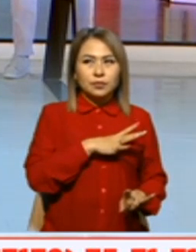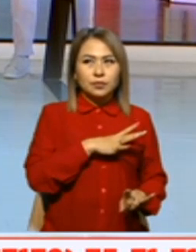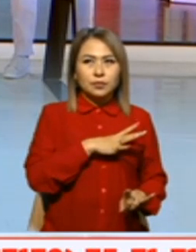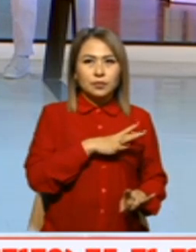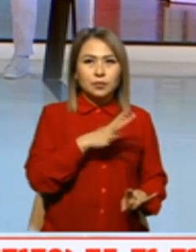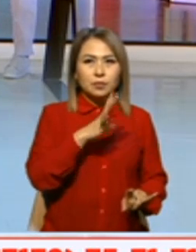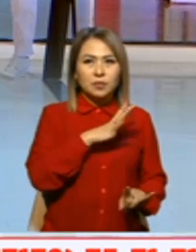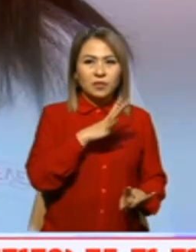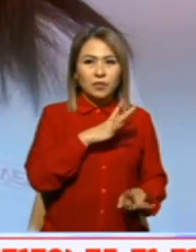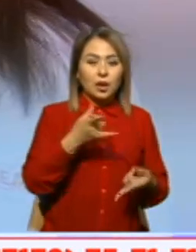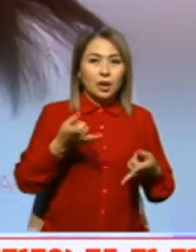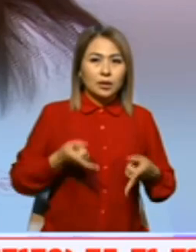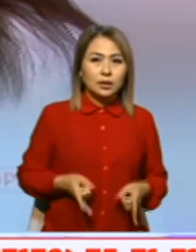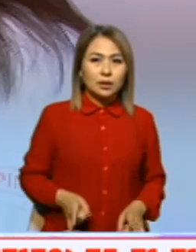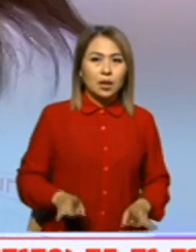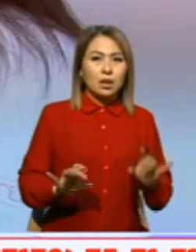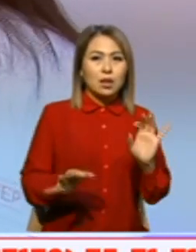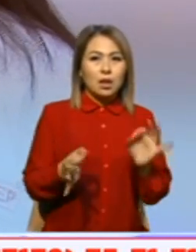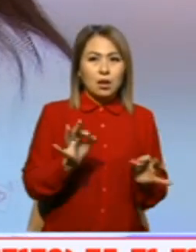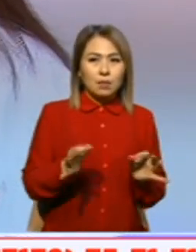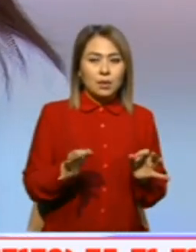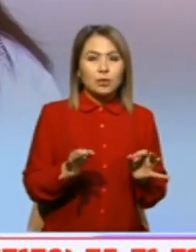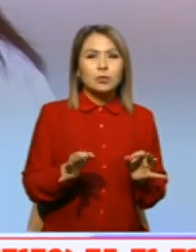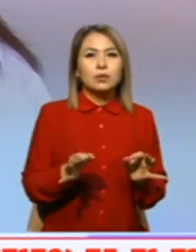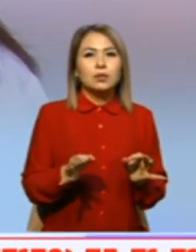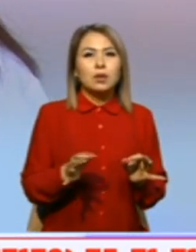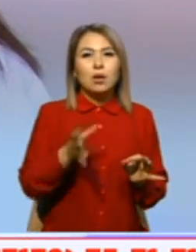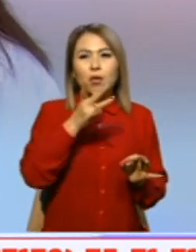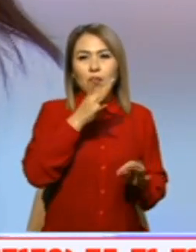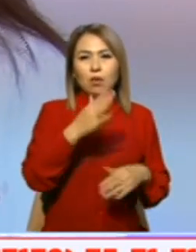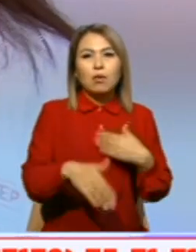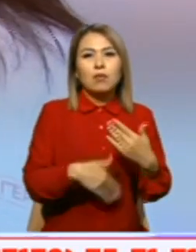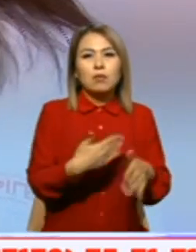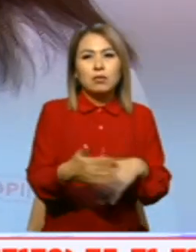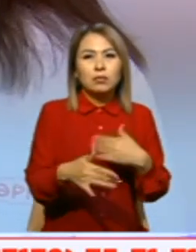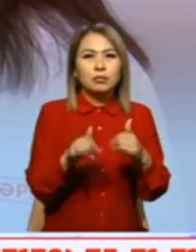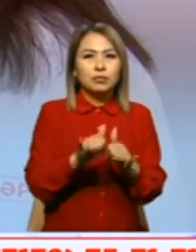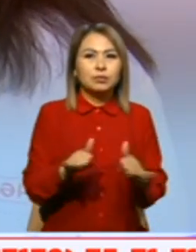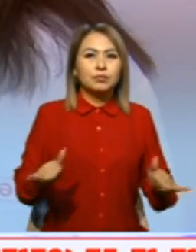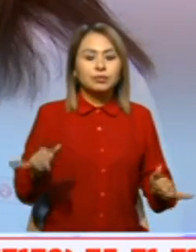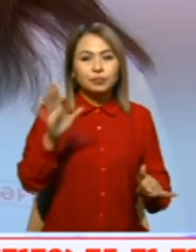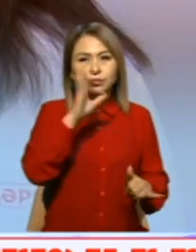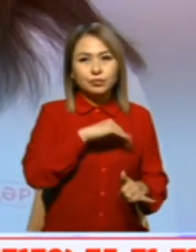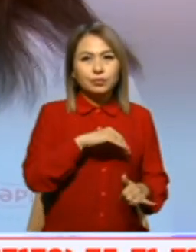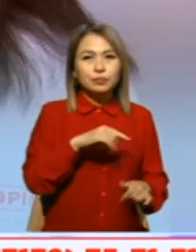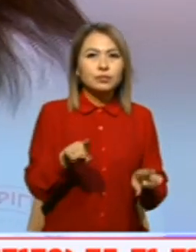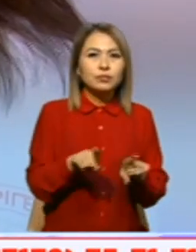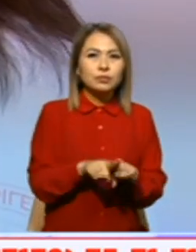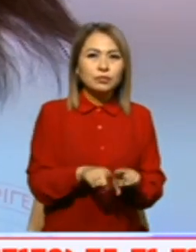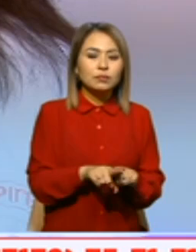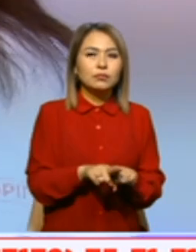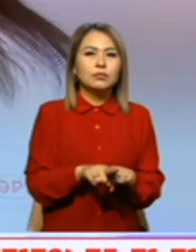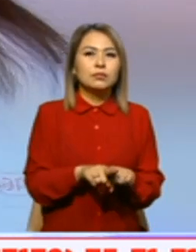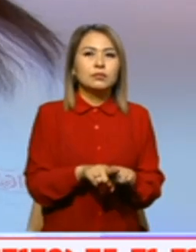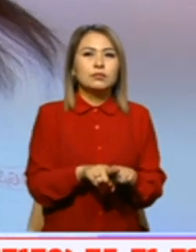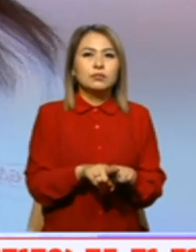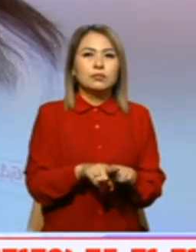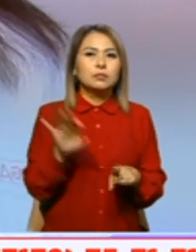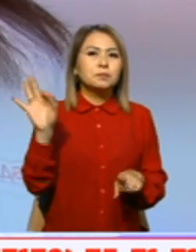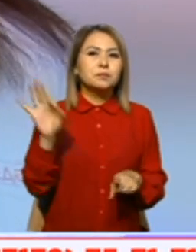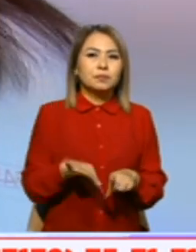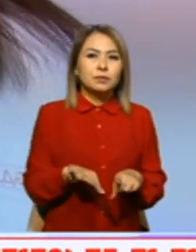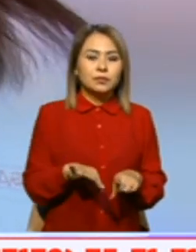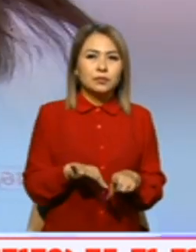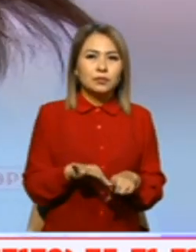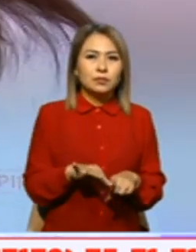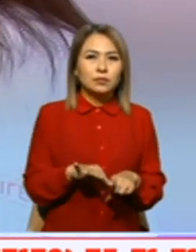қалыпты жағдайда босанған балдарда да уақыты келеді, дамуы мүмкін. То есть оны да енді бірден